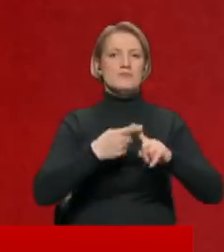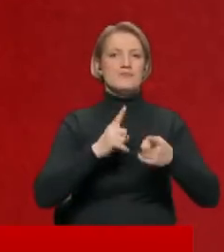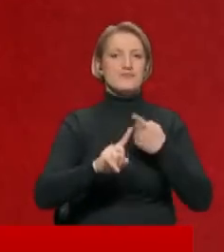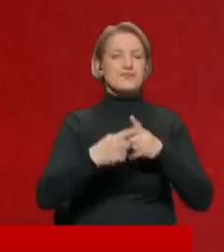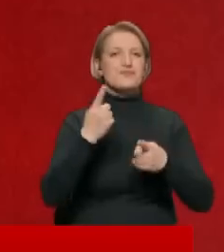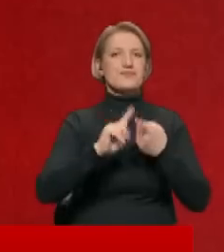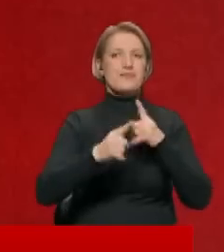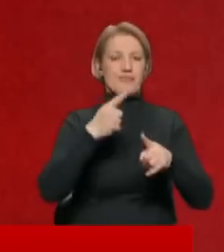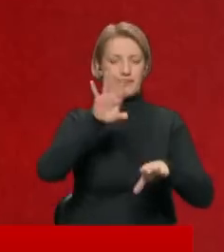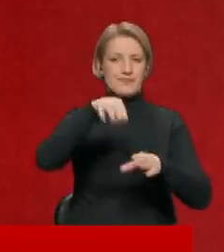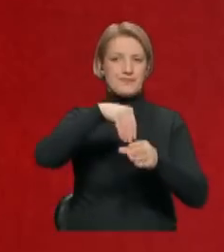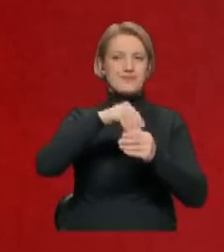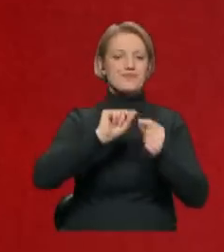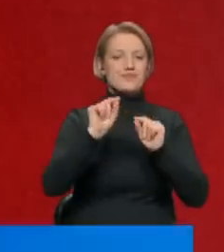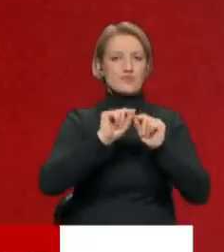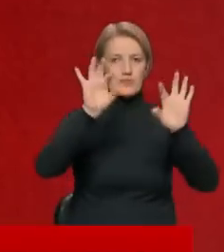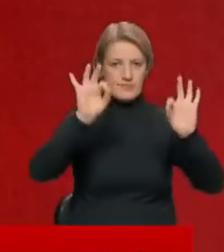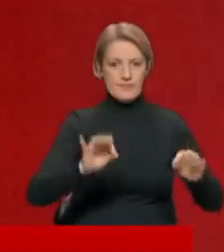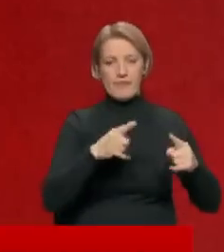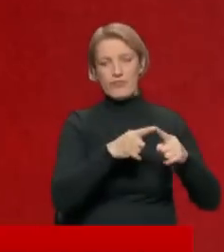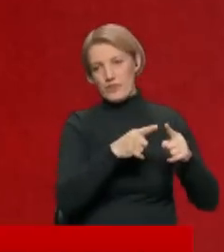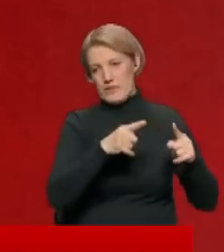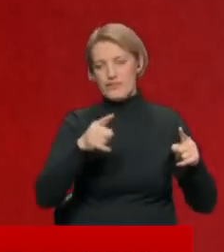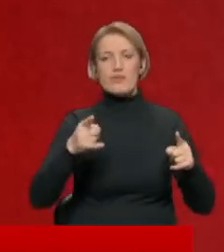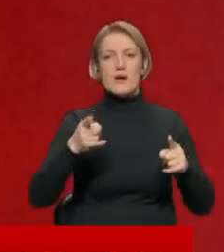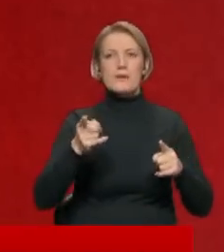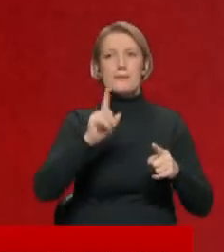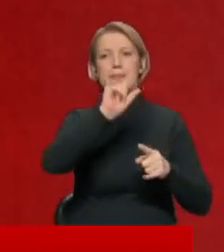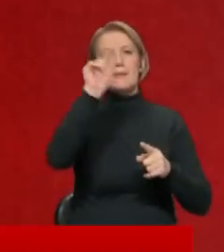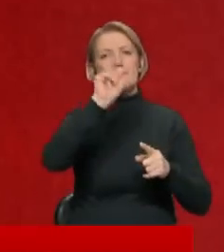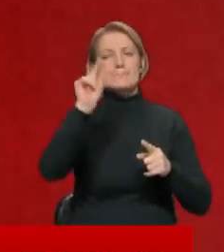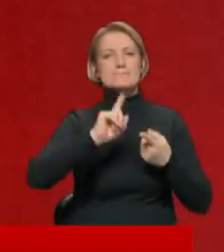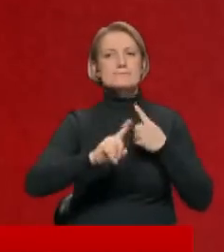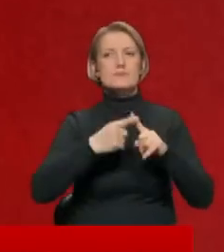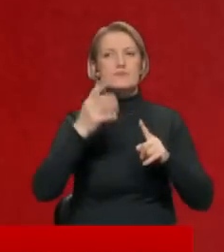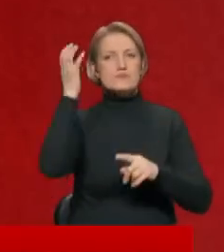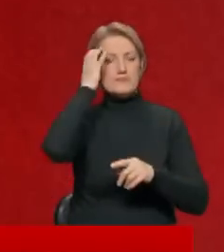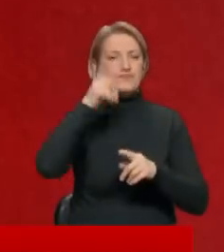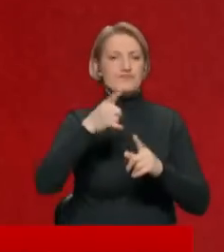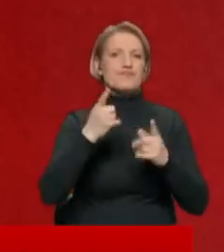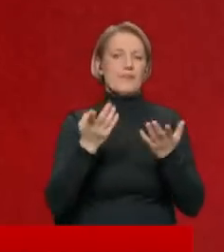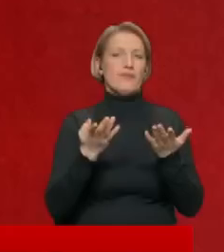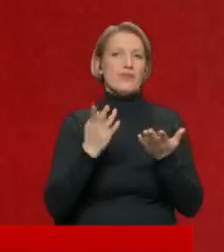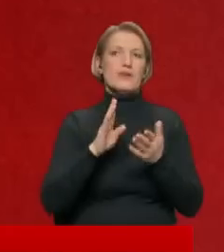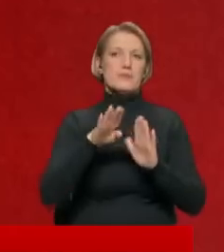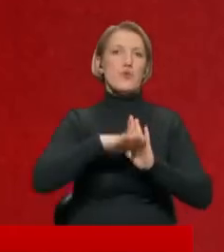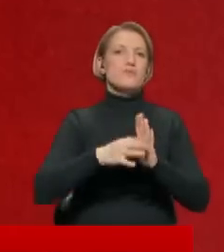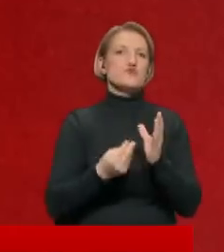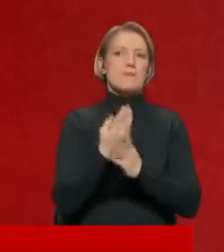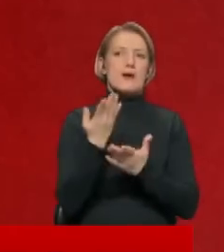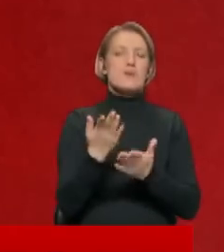politika çerçeveyi ekonomiden başlayarak pek çok başlat politika sahasında temel bir çerçeveye çıkartmaya çalışıyoruz